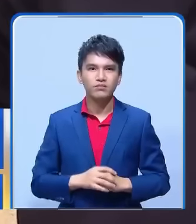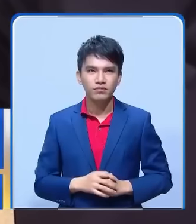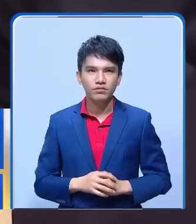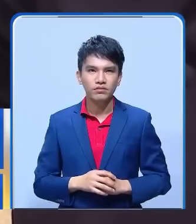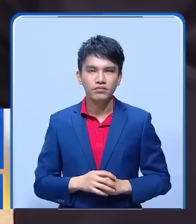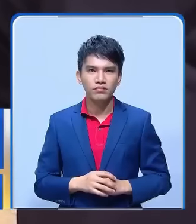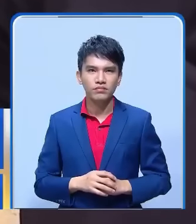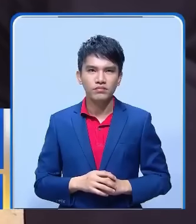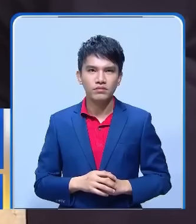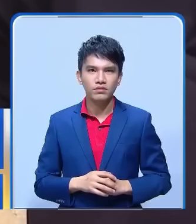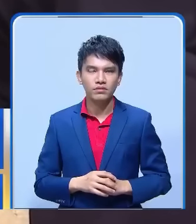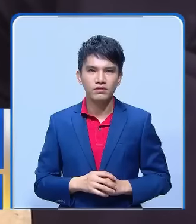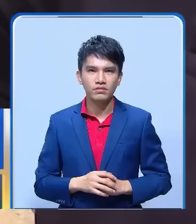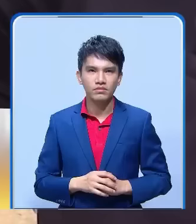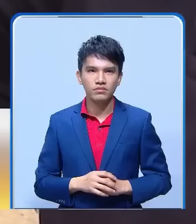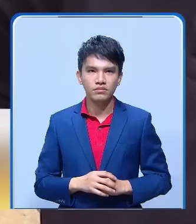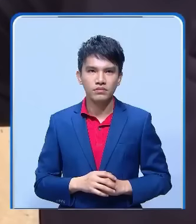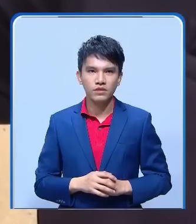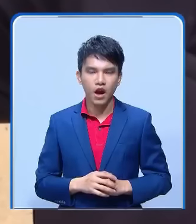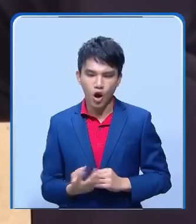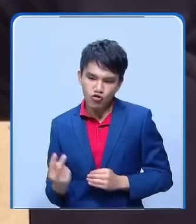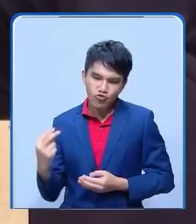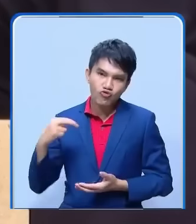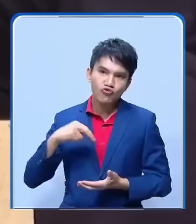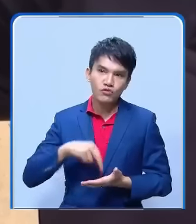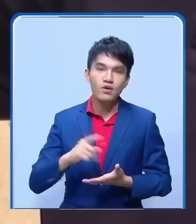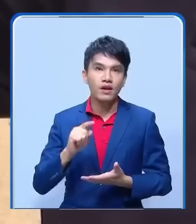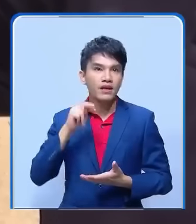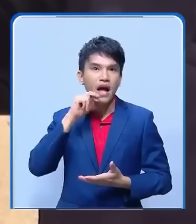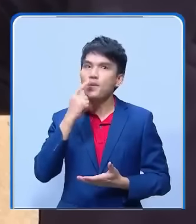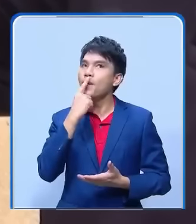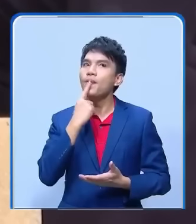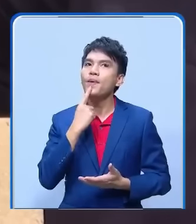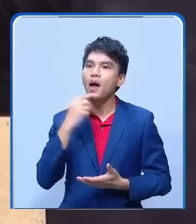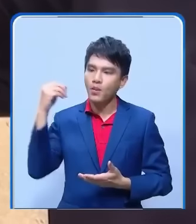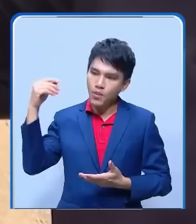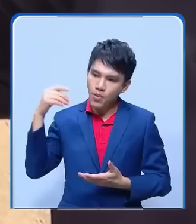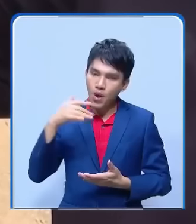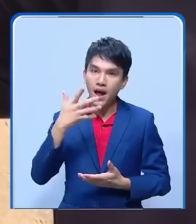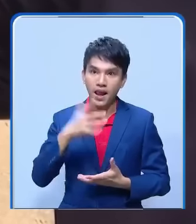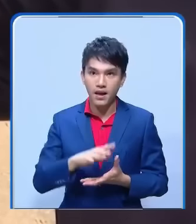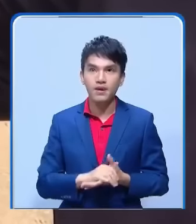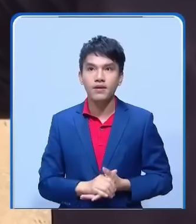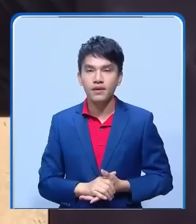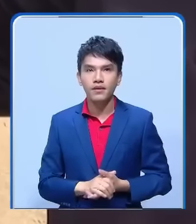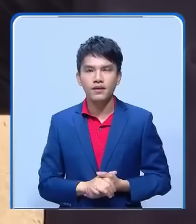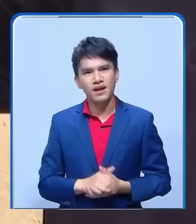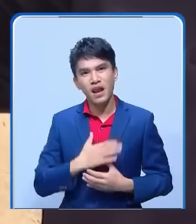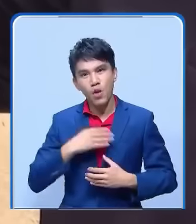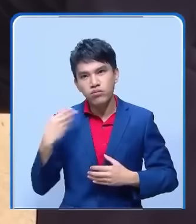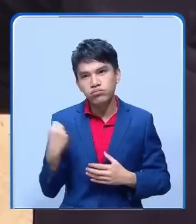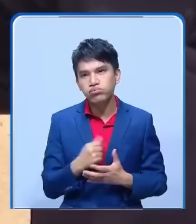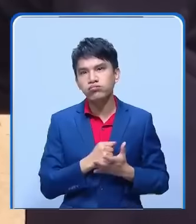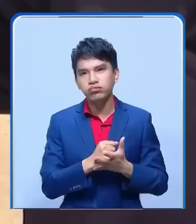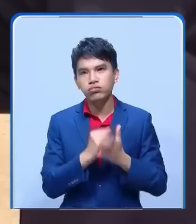ขาคว้าแขนนะคะแบบลุกแบบพอลุกปุ๊บพอเปิดไฟปุ๊บน้ำแดงมันก็ไหลมาจากหลังบ้านแล้วนั่นแหละค่ะพอน้ำแดงเราก็รีบเอาคนขนออกม